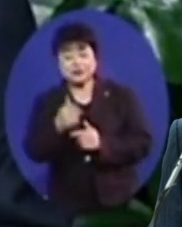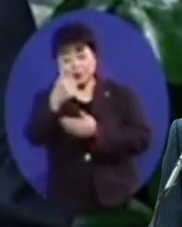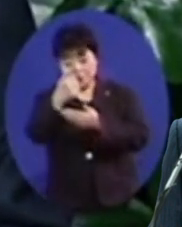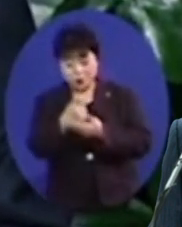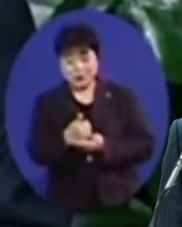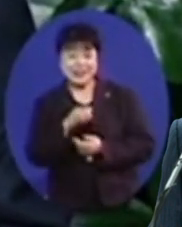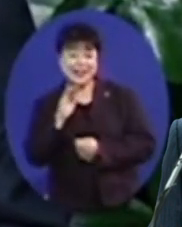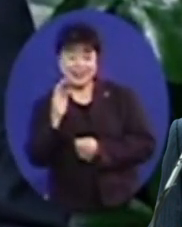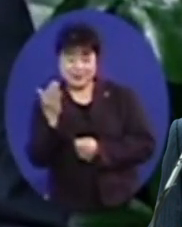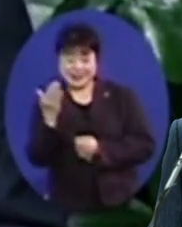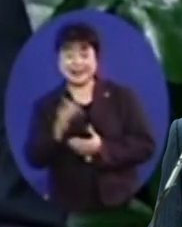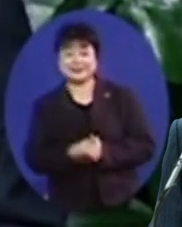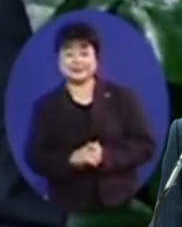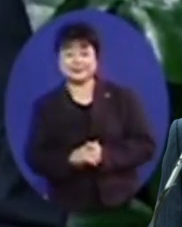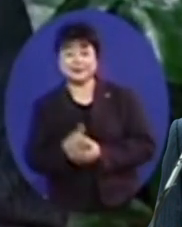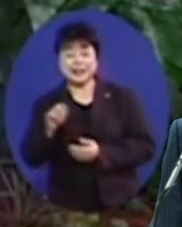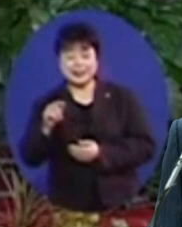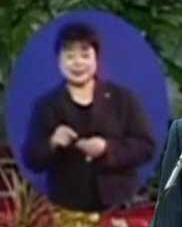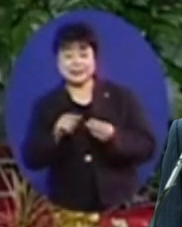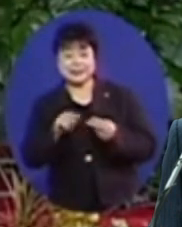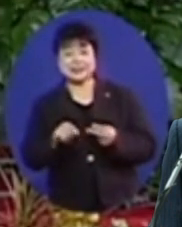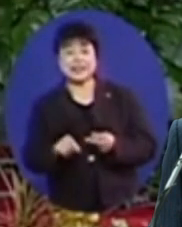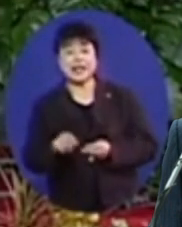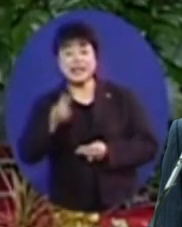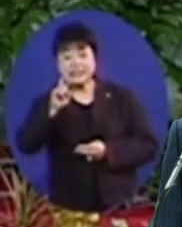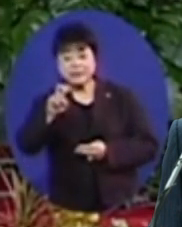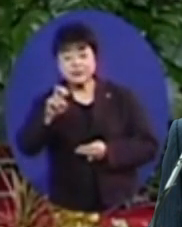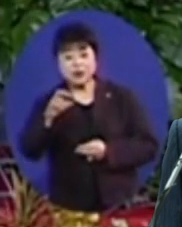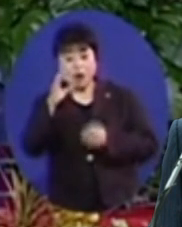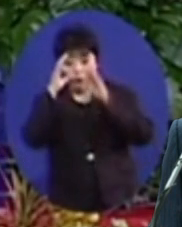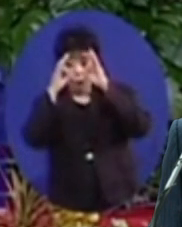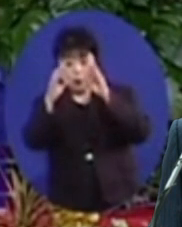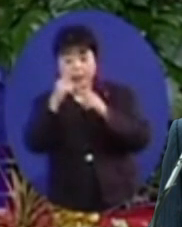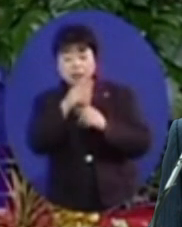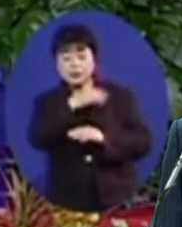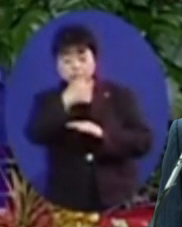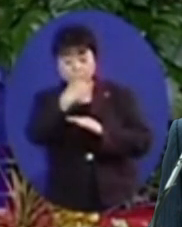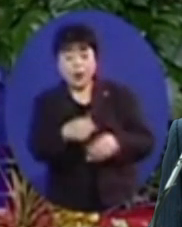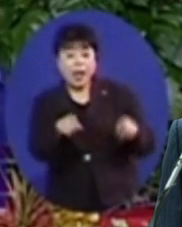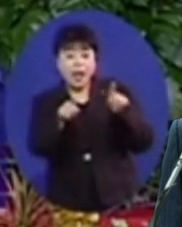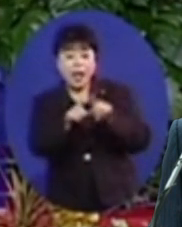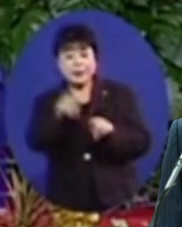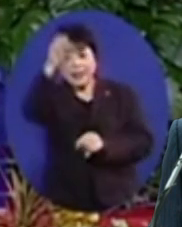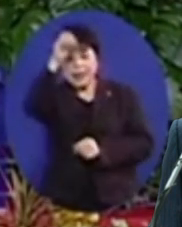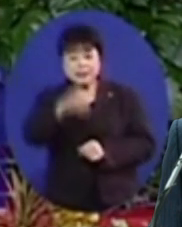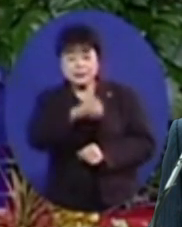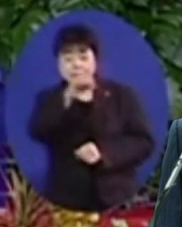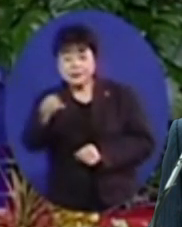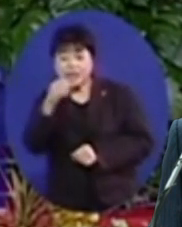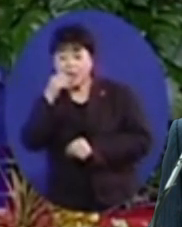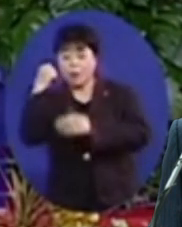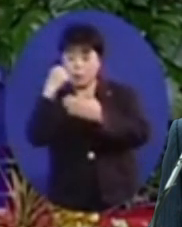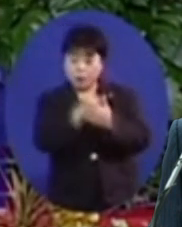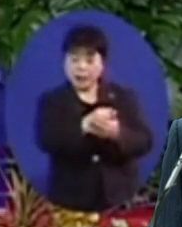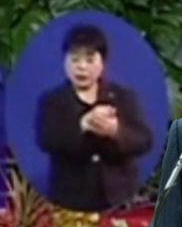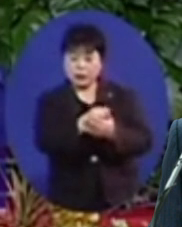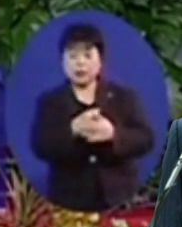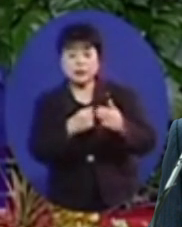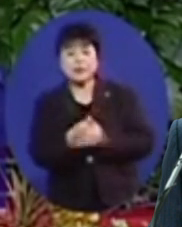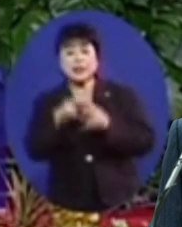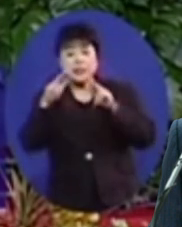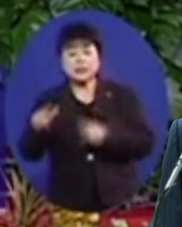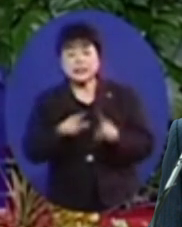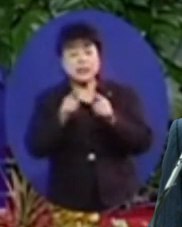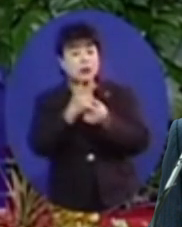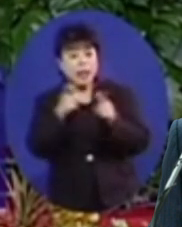되는 것입니다. 갈라디아서 2장 20절 보면 내가 그리스도와 함께 십자가에 못 박혔나니 그런즉 이제 내가